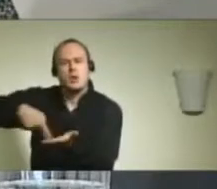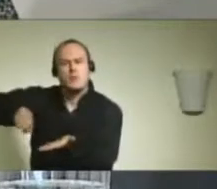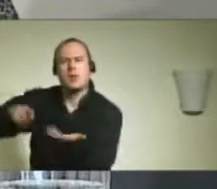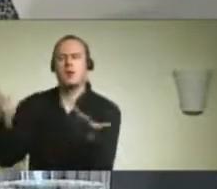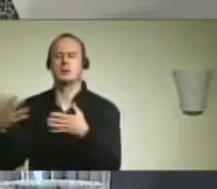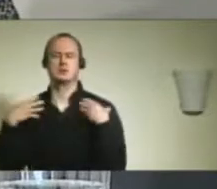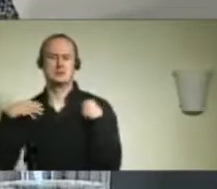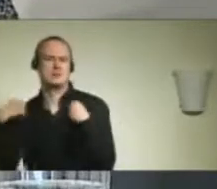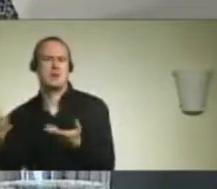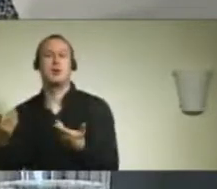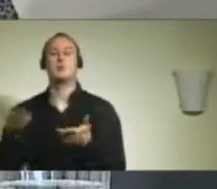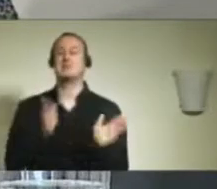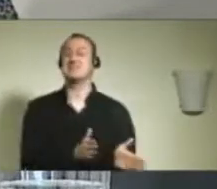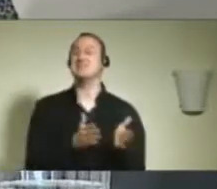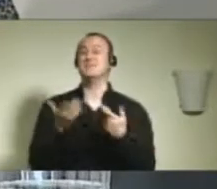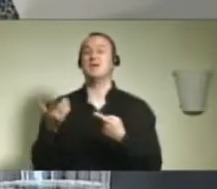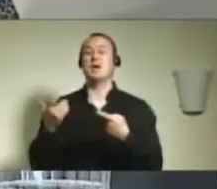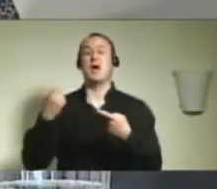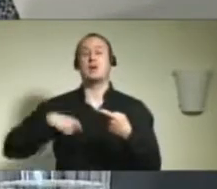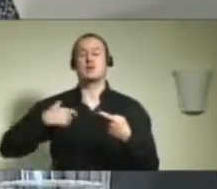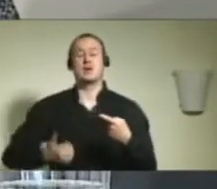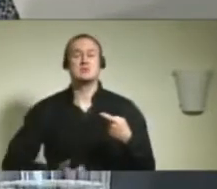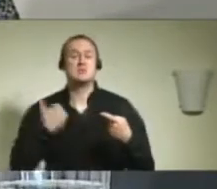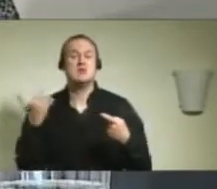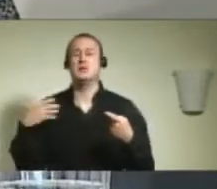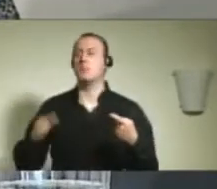vie, crédit, assurance